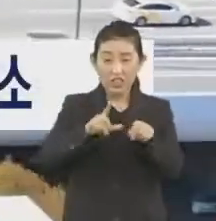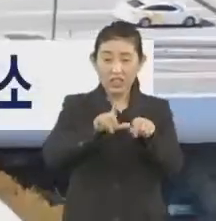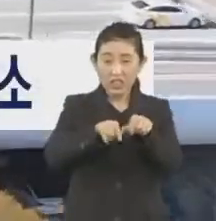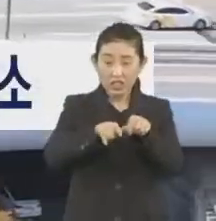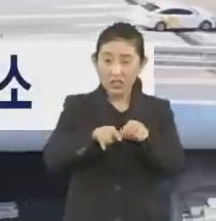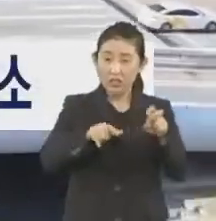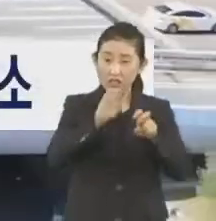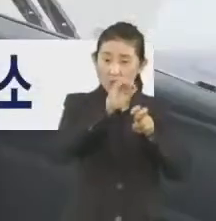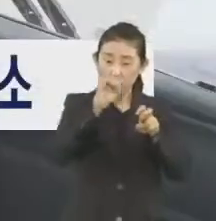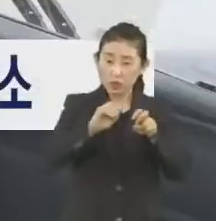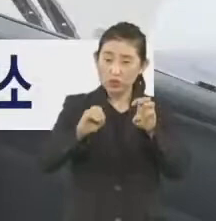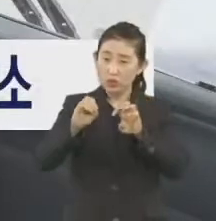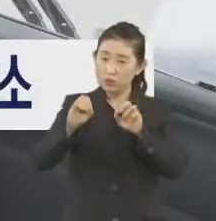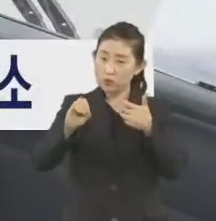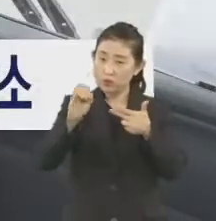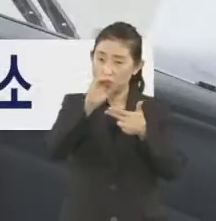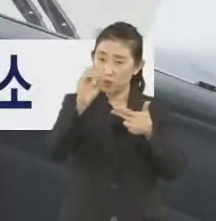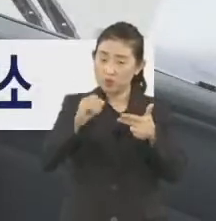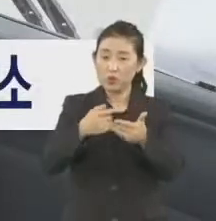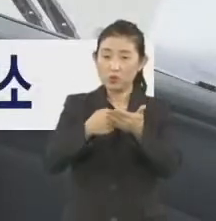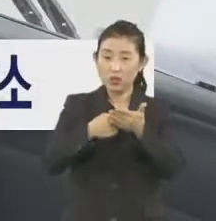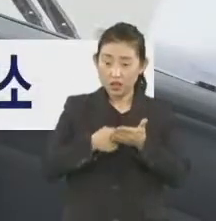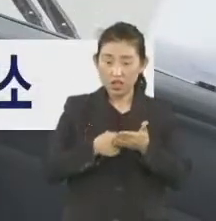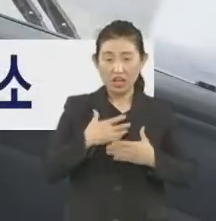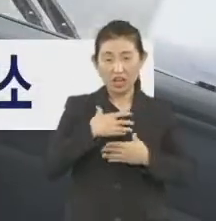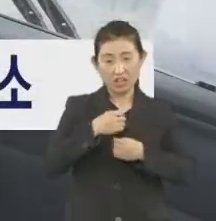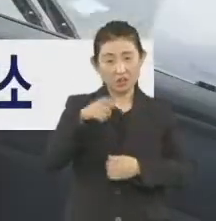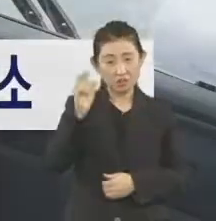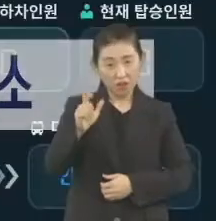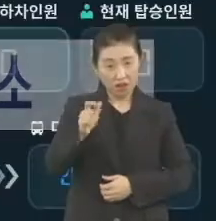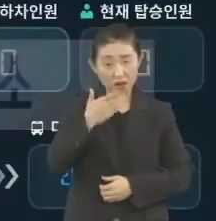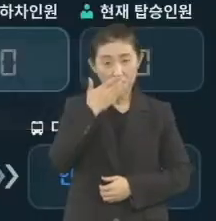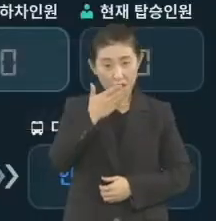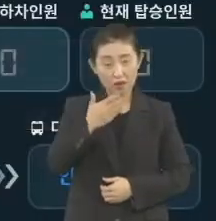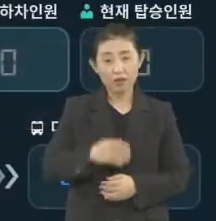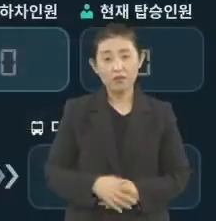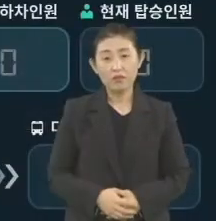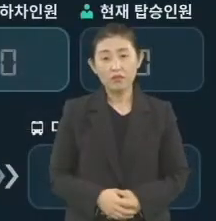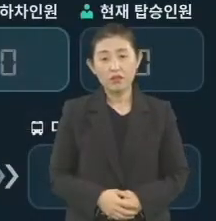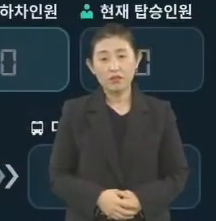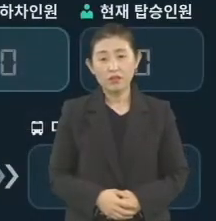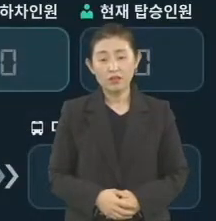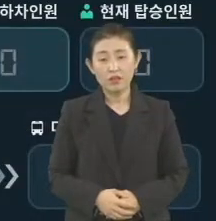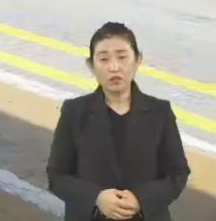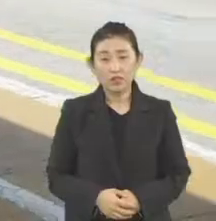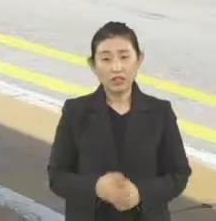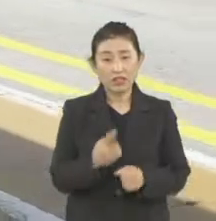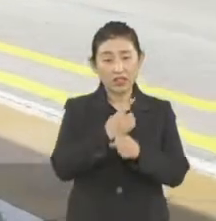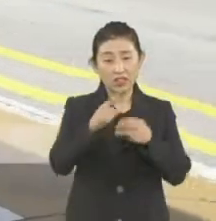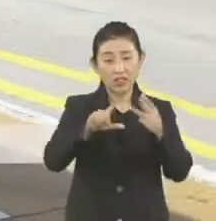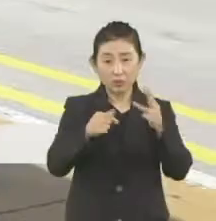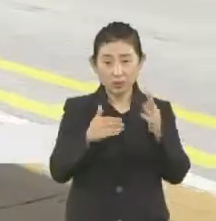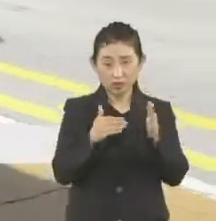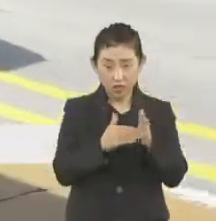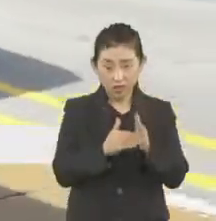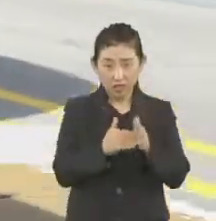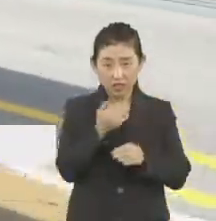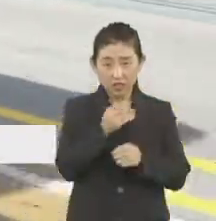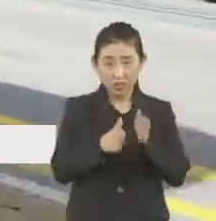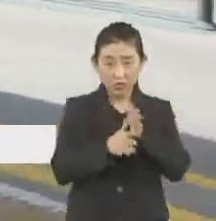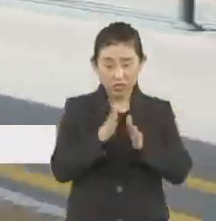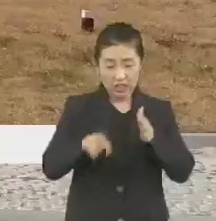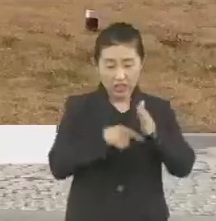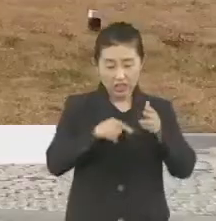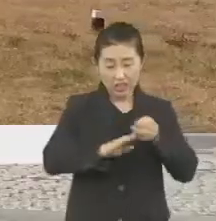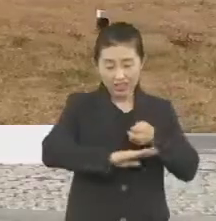시간이 20에서 36% 줄고 안전성은 향상될 전망입니다. 국토부는 내년 3월까지 세종시내